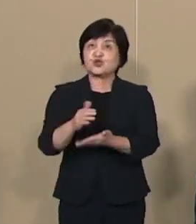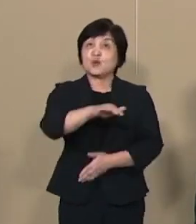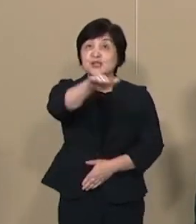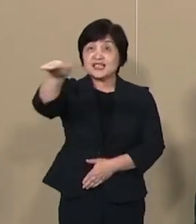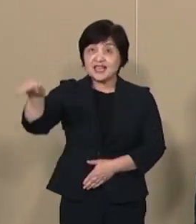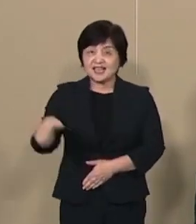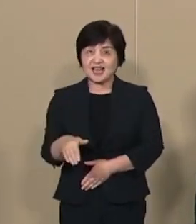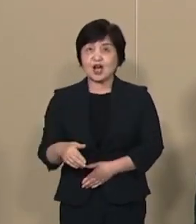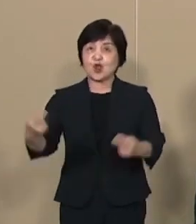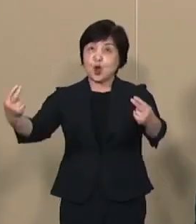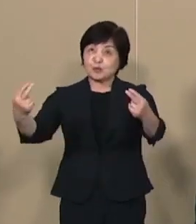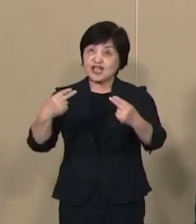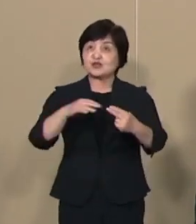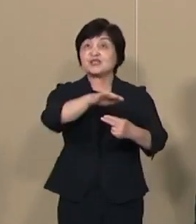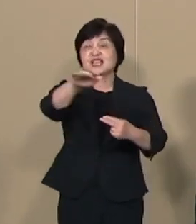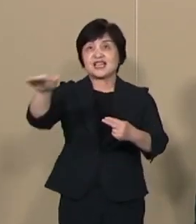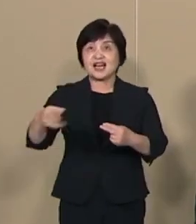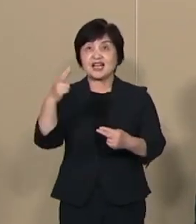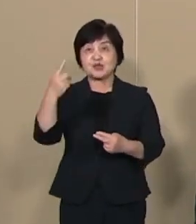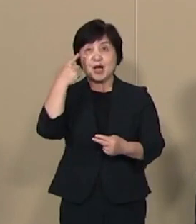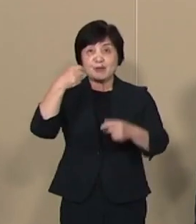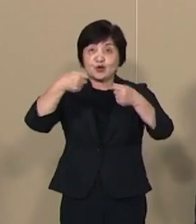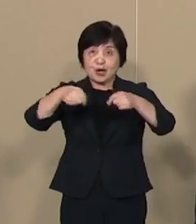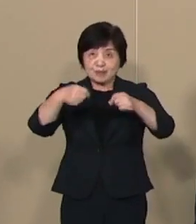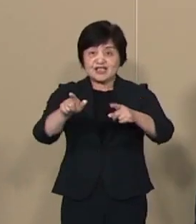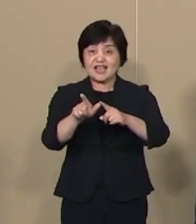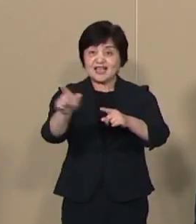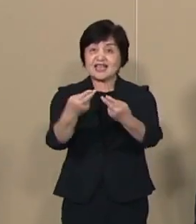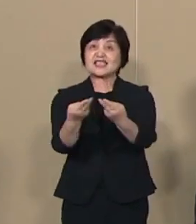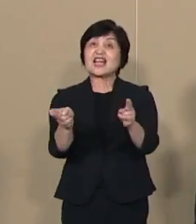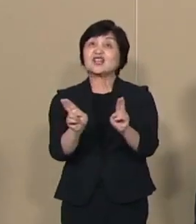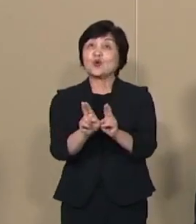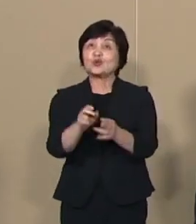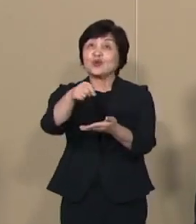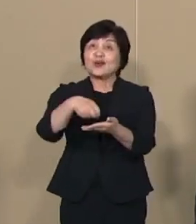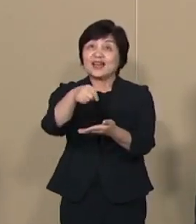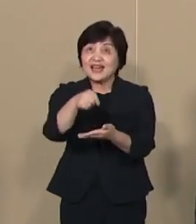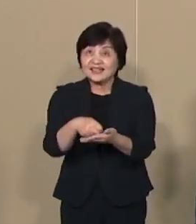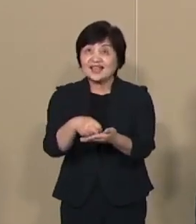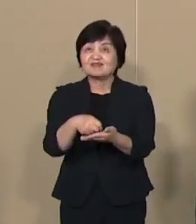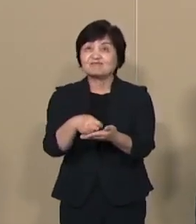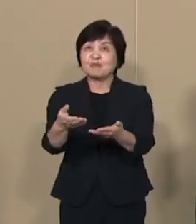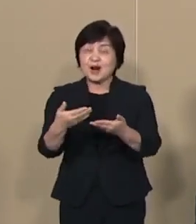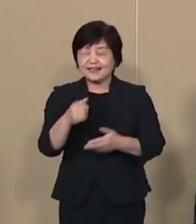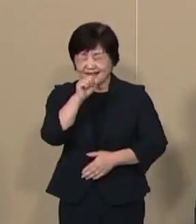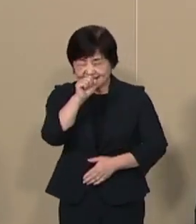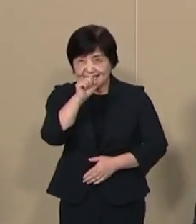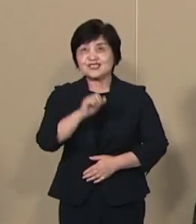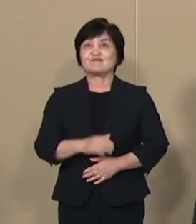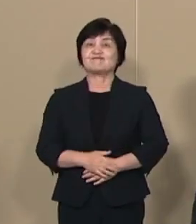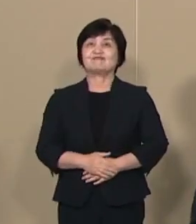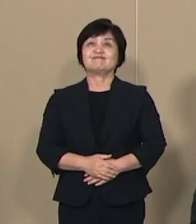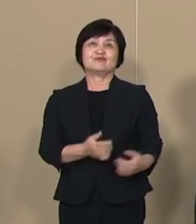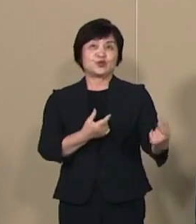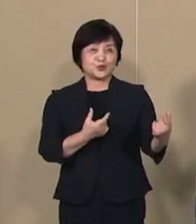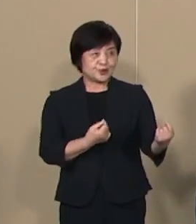成形物を見てる皆さんが2枚面と評し地形といっていう風に変えていただけるとはい言い訳ですよねそうですその